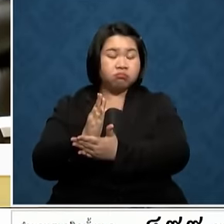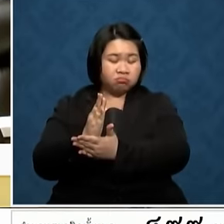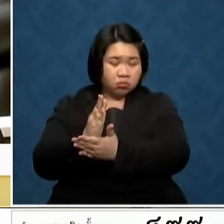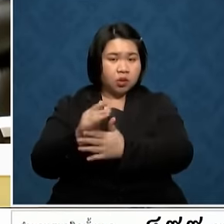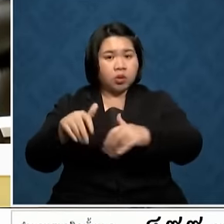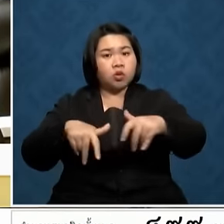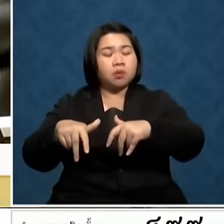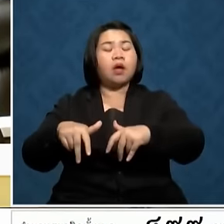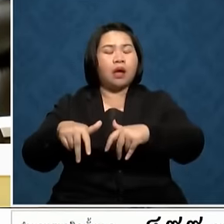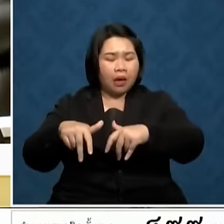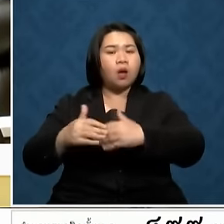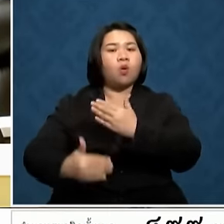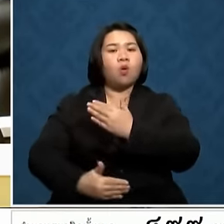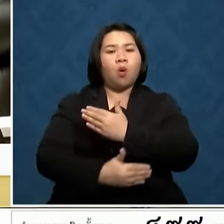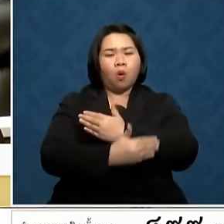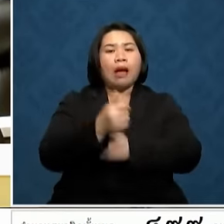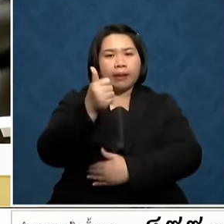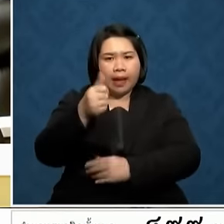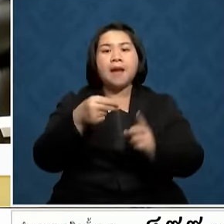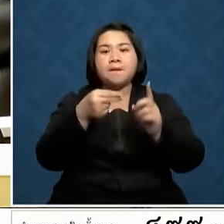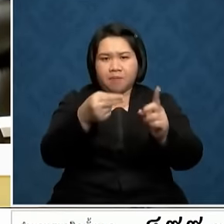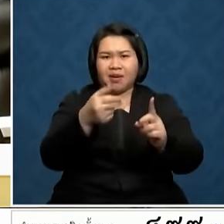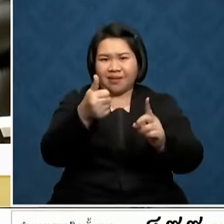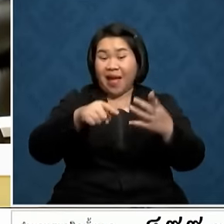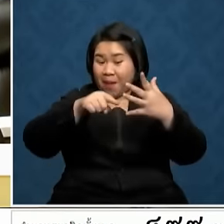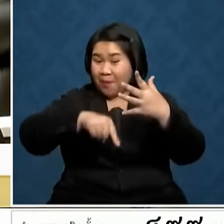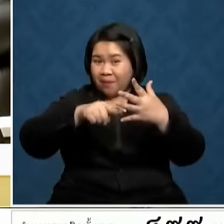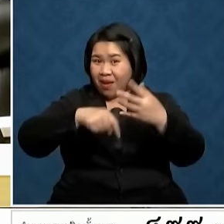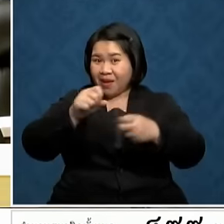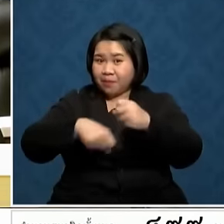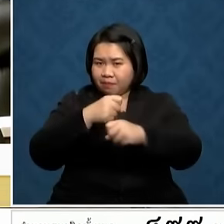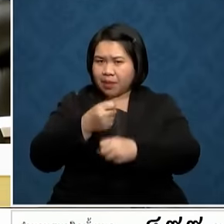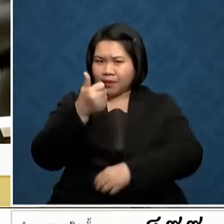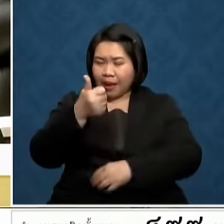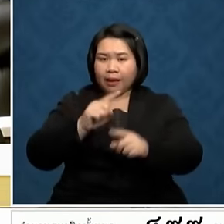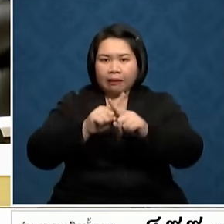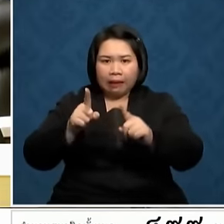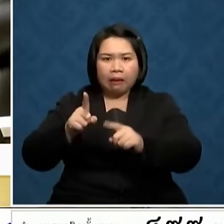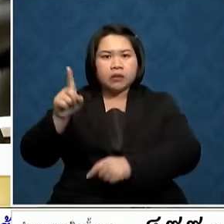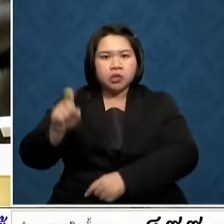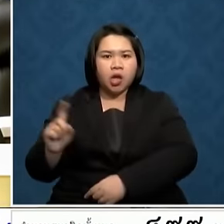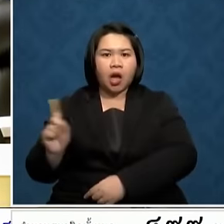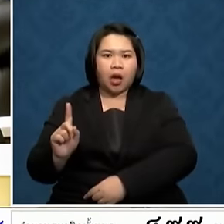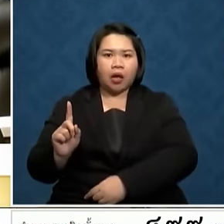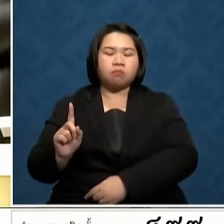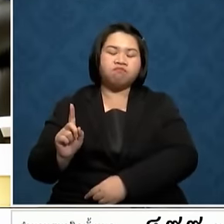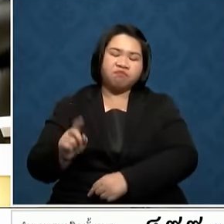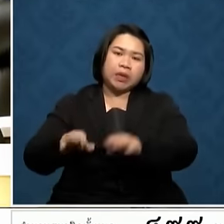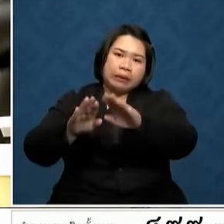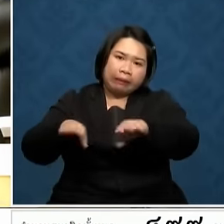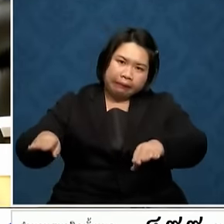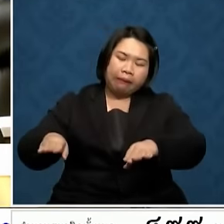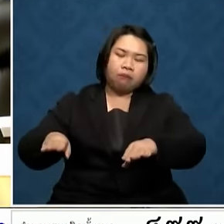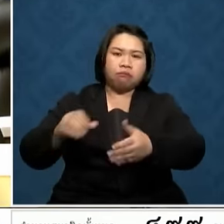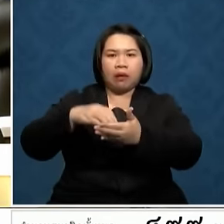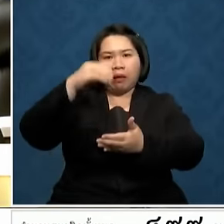ระชาชนกอาจะมีโอกาสมากขึ้น ทจะไดเงินหมบาทภาษไปปนี้แตสงทปชาชนอาจะตแรกมาครัอาจจะรวมไปถงเด็กเลววชนทต